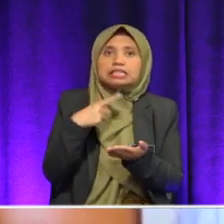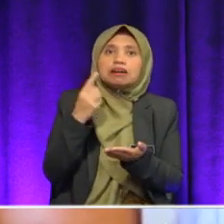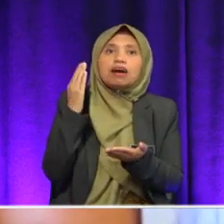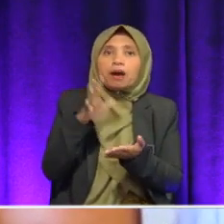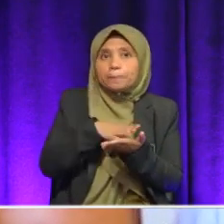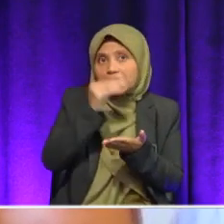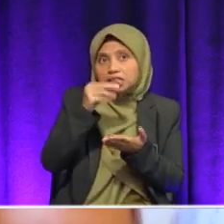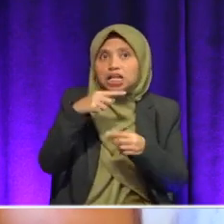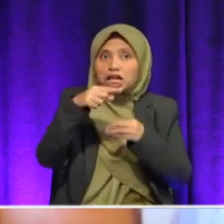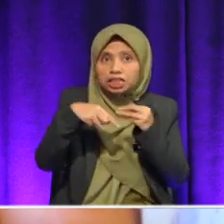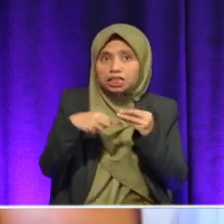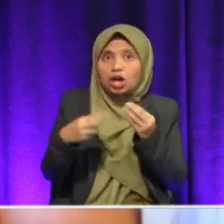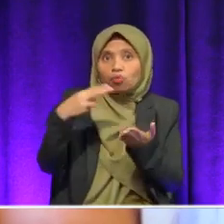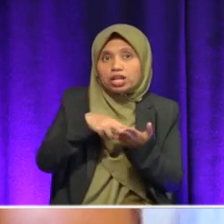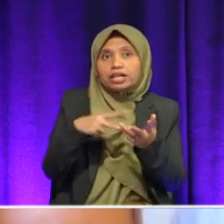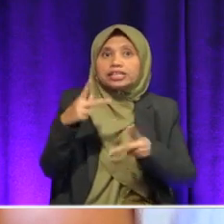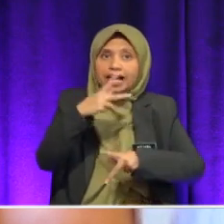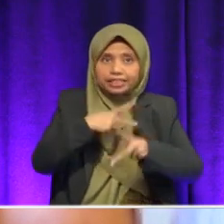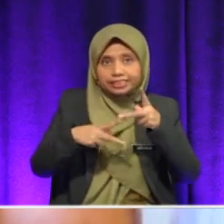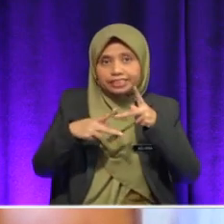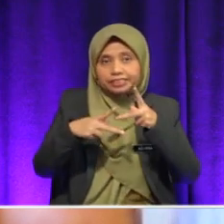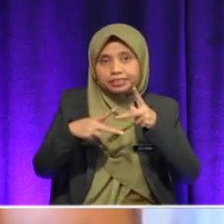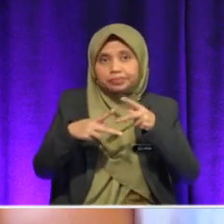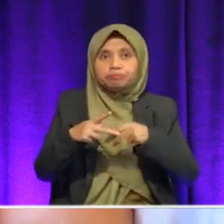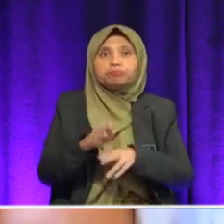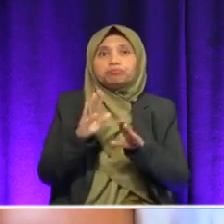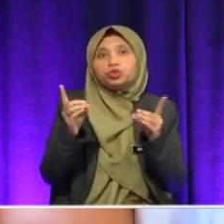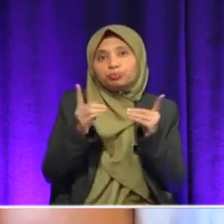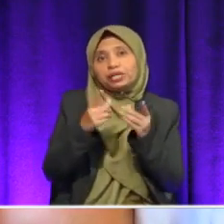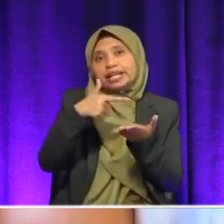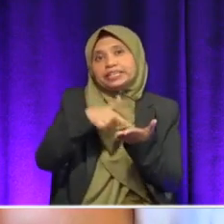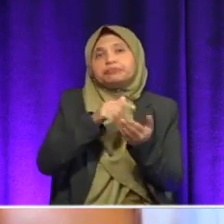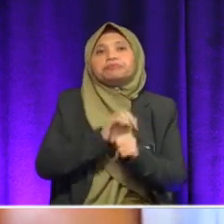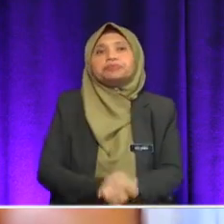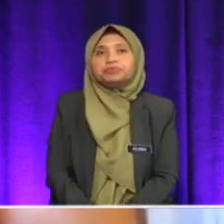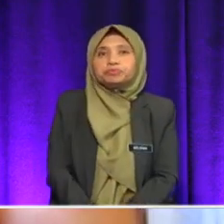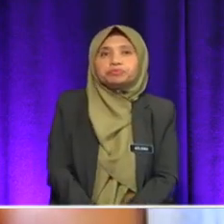Jangan kemana-mana teruskan Setia menonton sukses SPM 2022